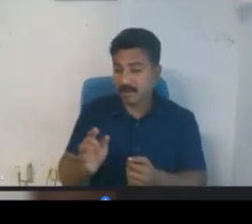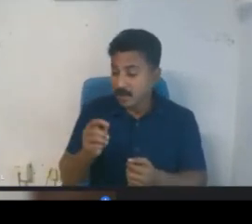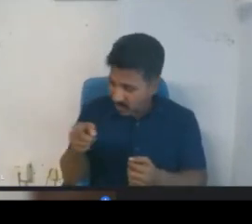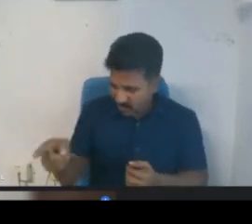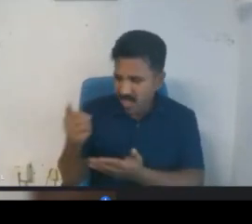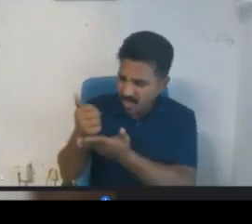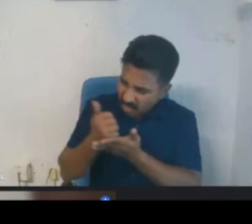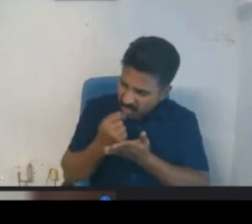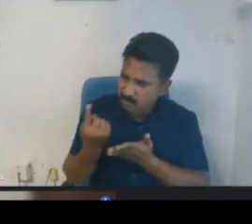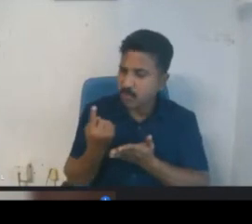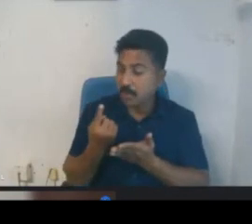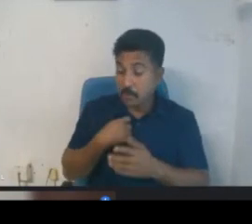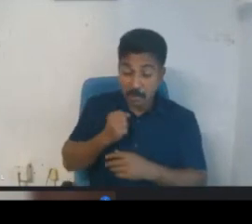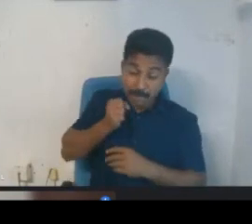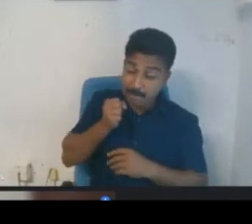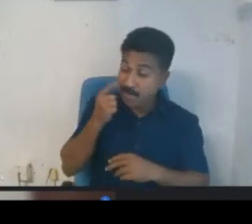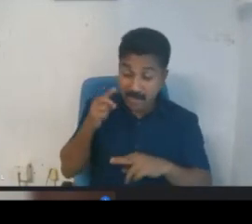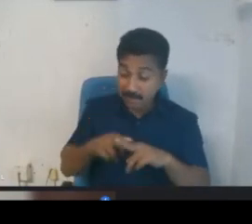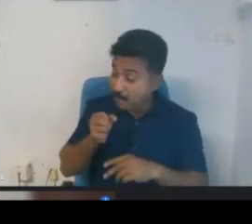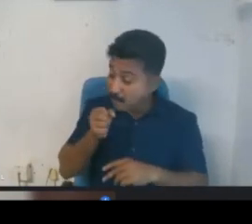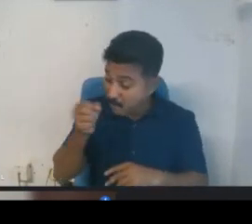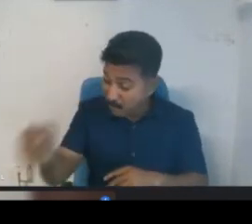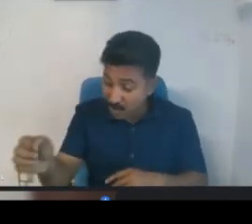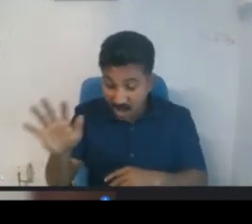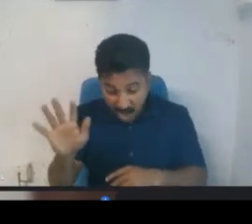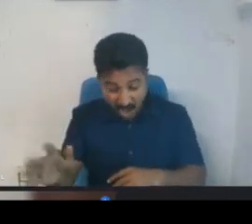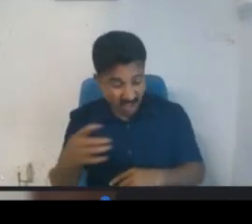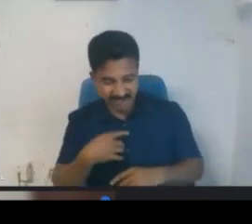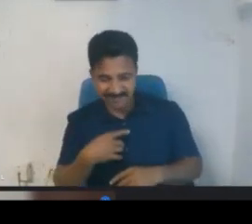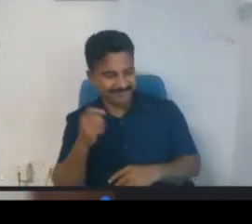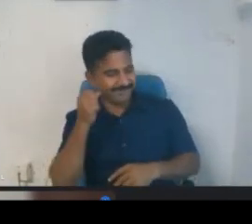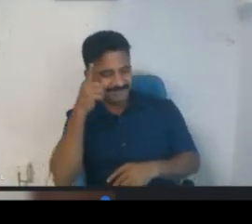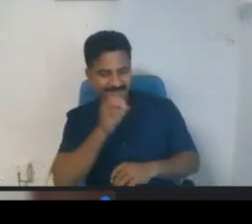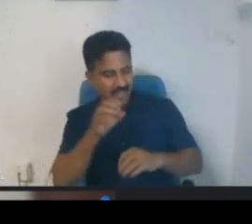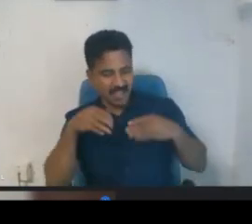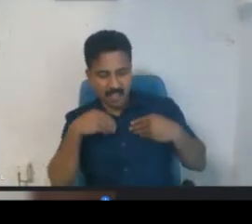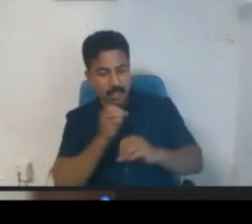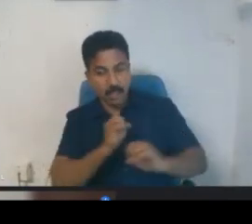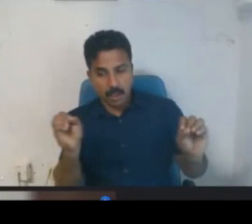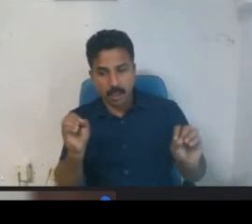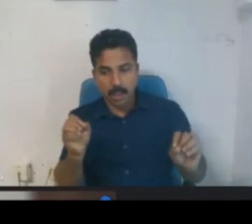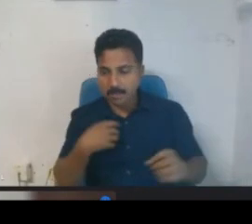നമ്മൾ നമ്മളുടെ കാര്യങ്ങൾ അടിച്ചേൽപ്പിക്കുമ്പം അത് കേൾക്കുന്ന ആള് കൃത്യമായിട്ട് അത് കേൾക്കണമെന്നില്ല.